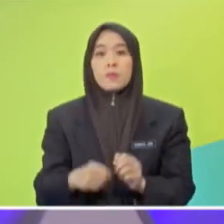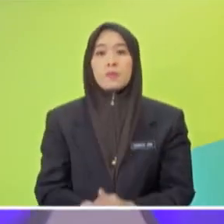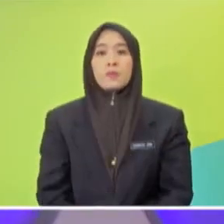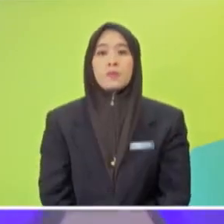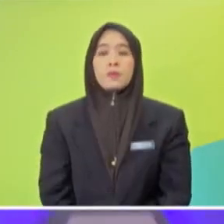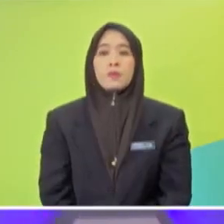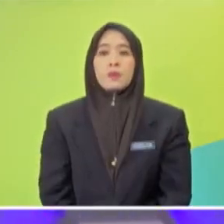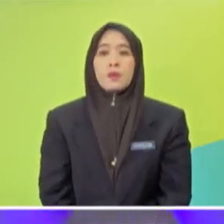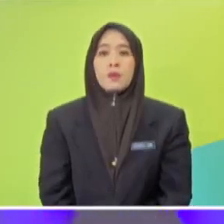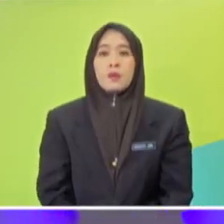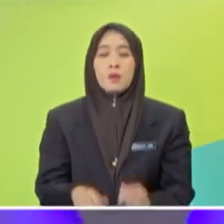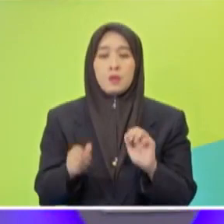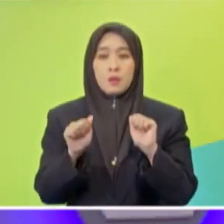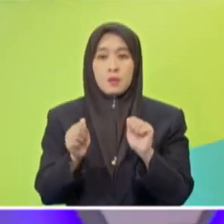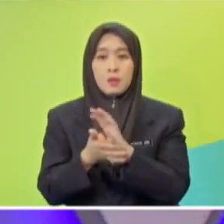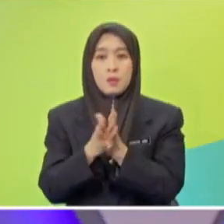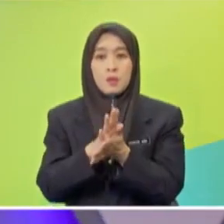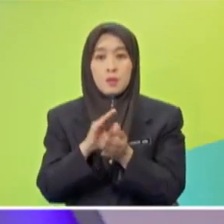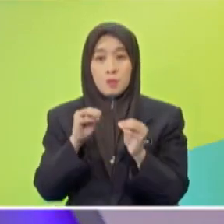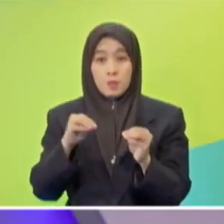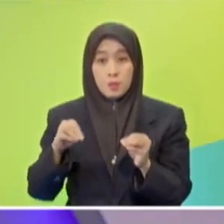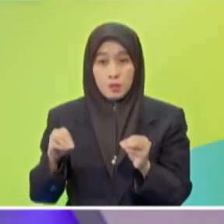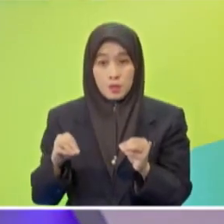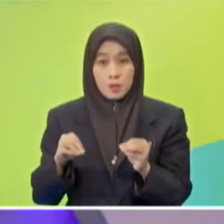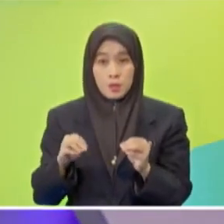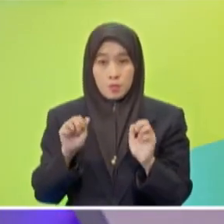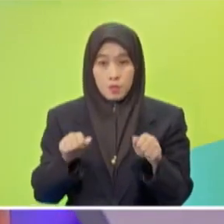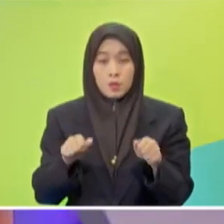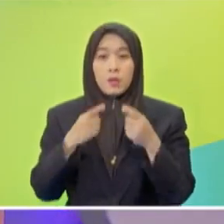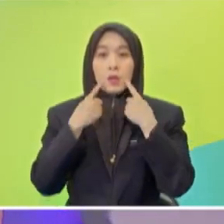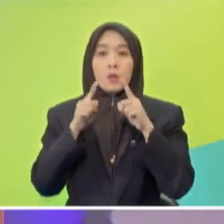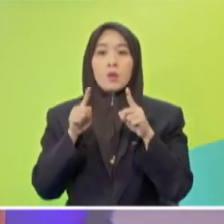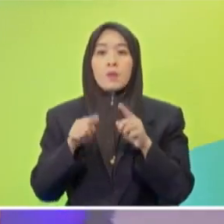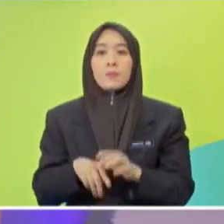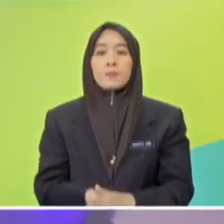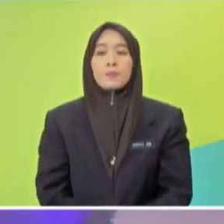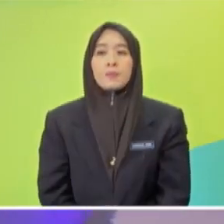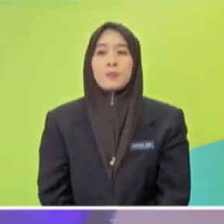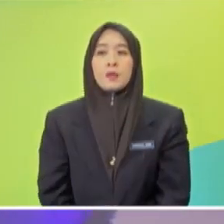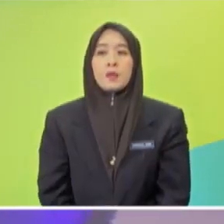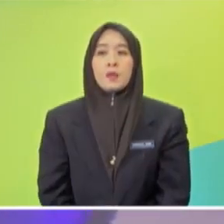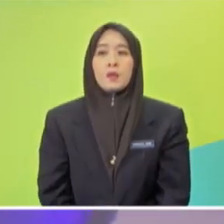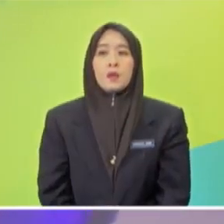Oke di rumah dan juga memori di Google